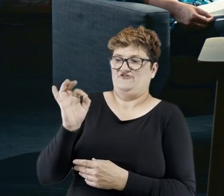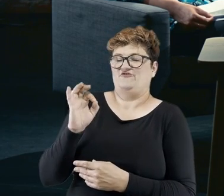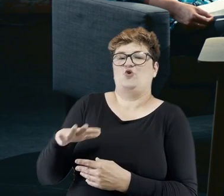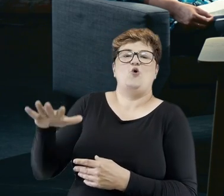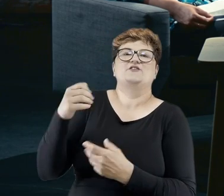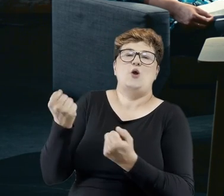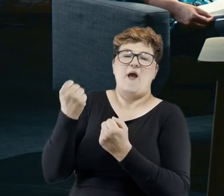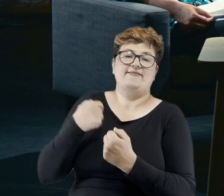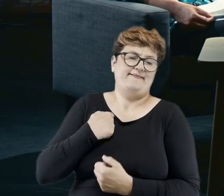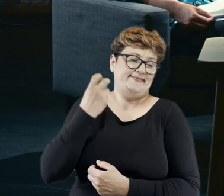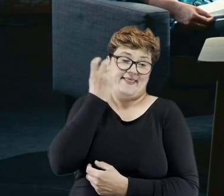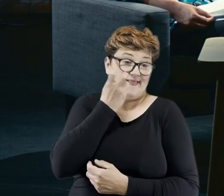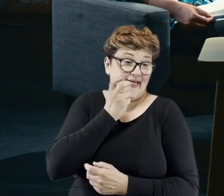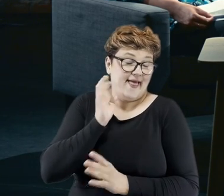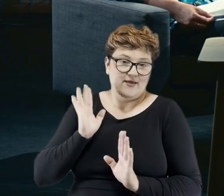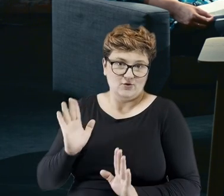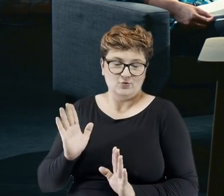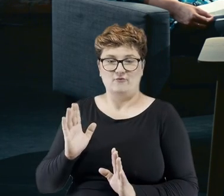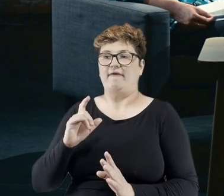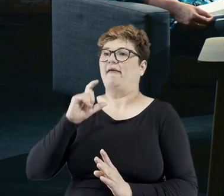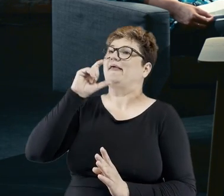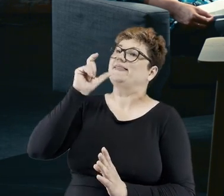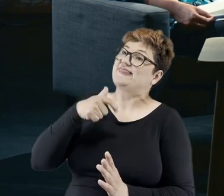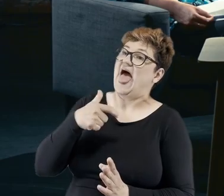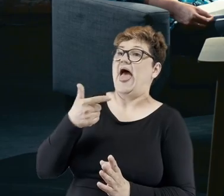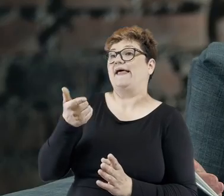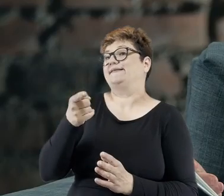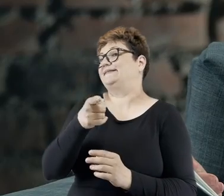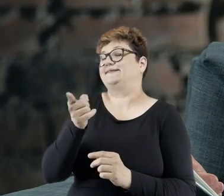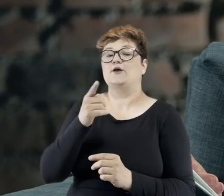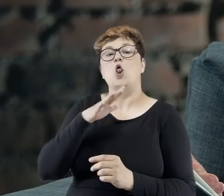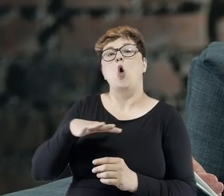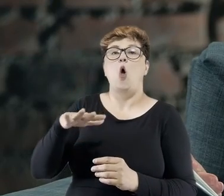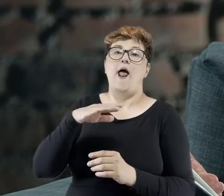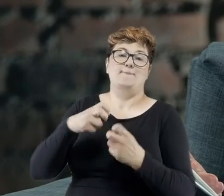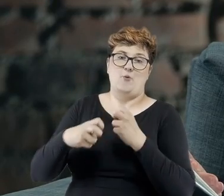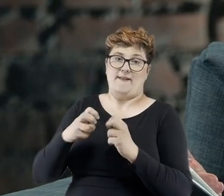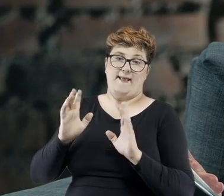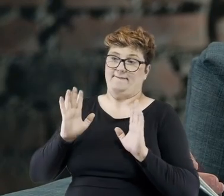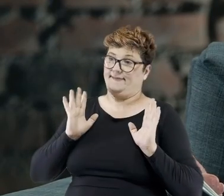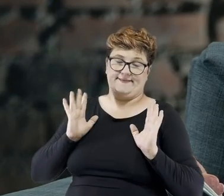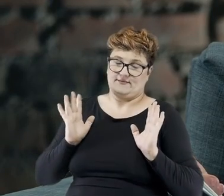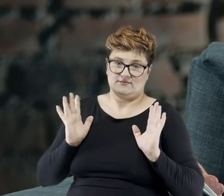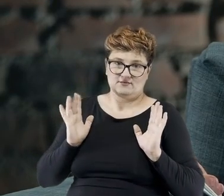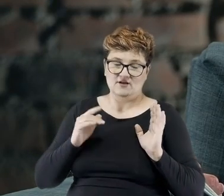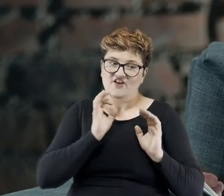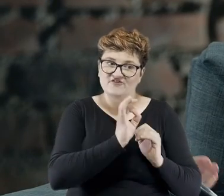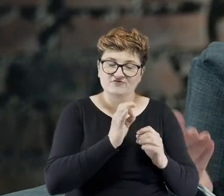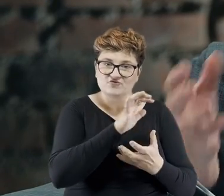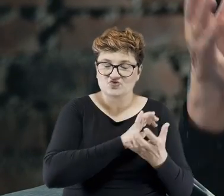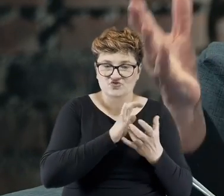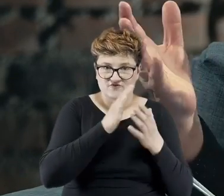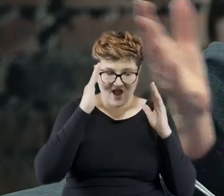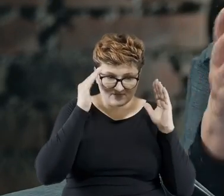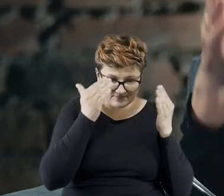sferach, które ją zupełnie nie interesowały, prawda? Jakiś tam Gdańsk, jakieś tam lokalne problemy, prawda? Jakby ona żyła